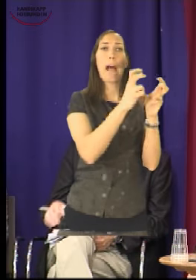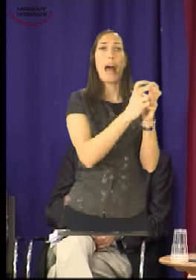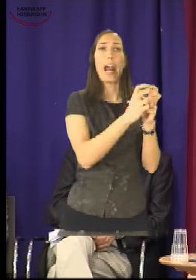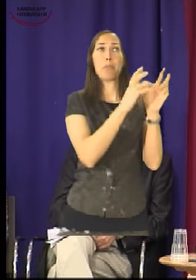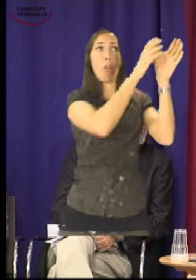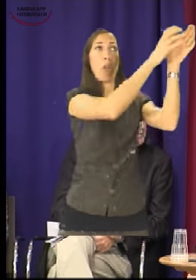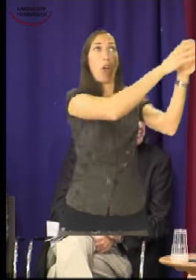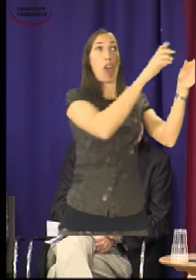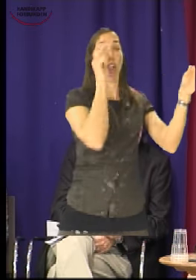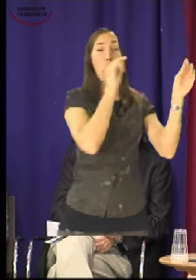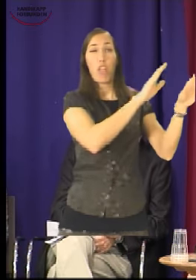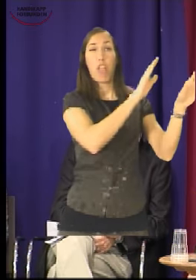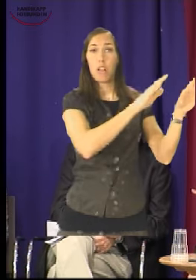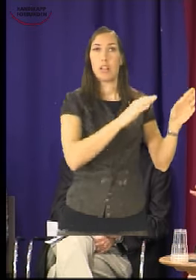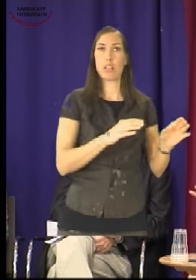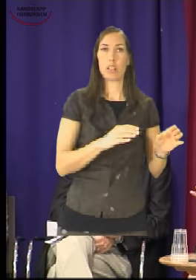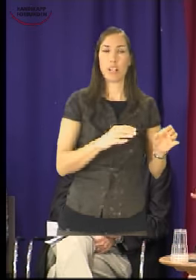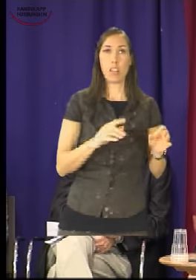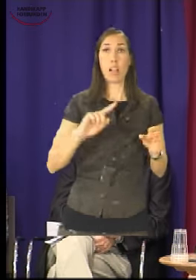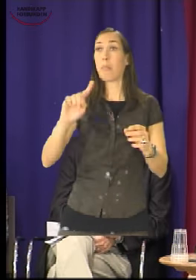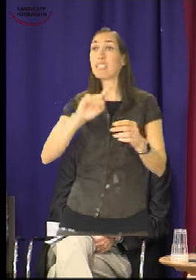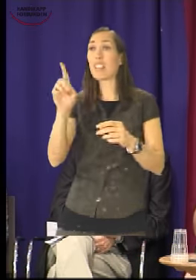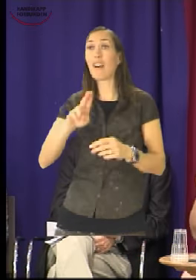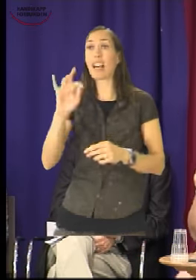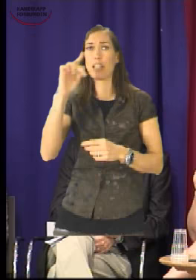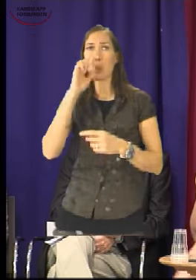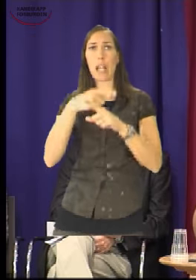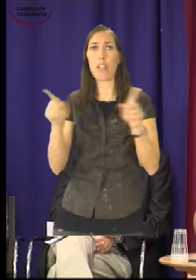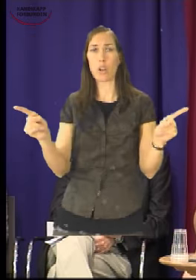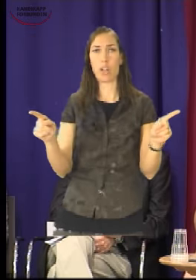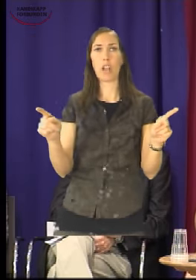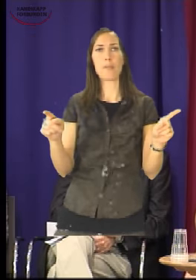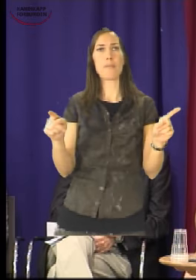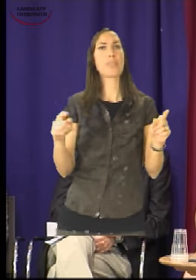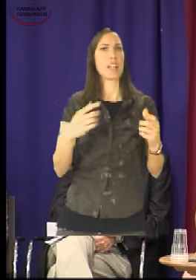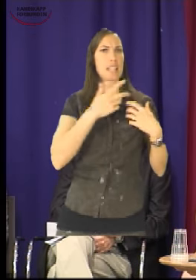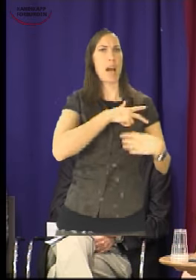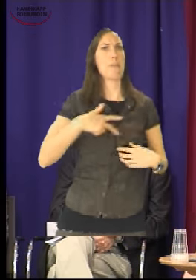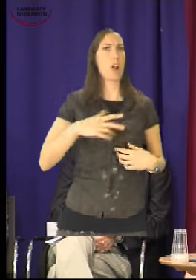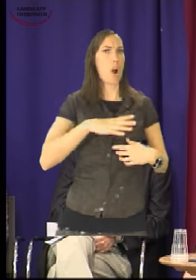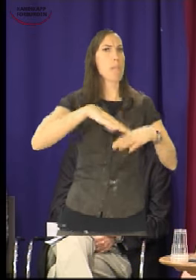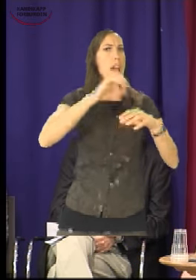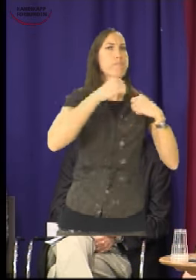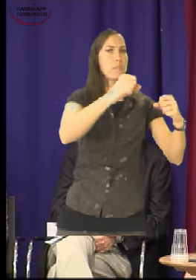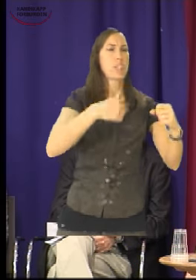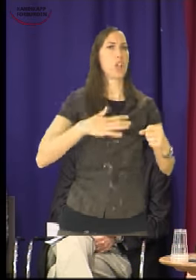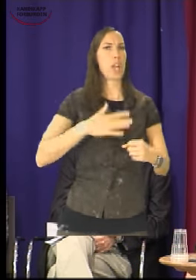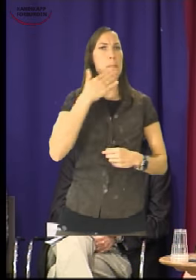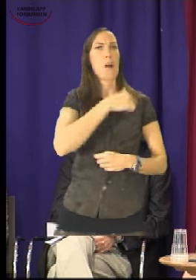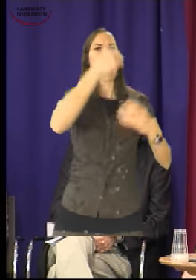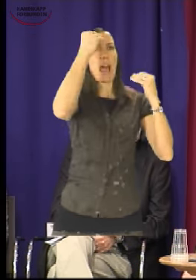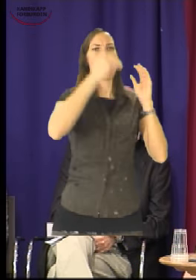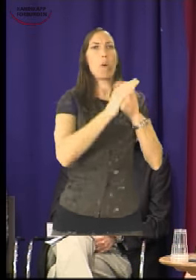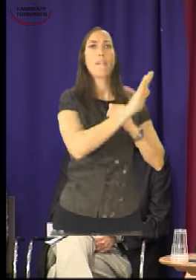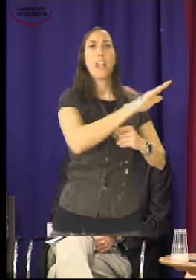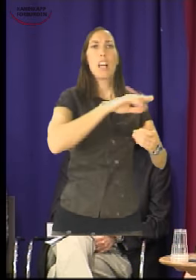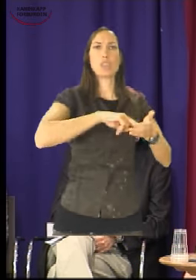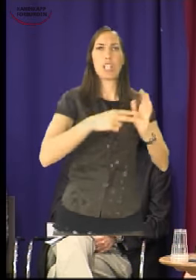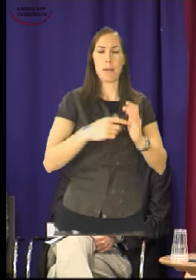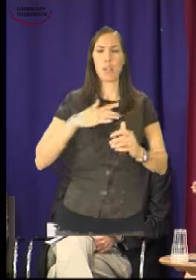bra ska vi funka. Och sen gör det inte det på riktigt. Och det tycker jag man kan lära av ett sånt system. Och då skulle jag vilja att det också fanns skarpa nypor